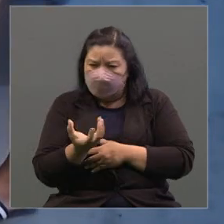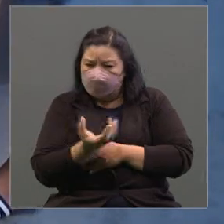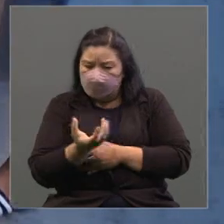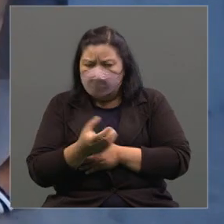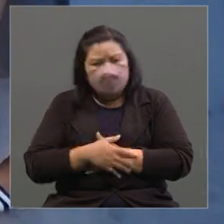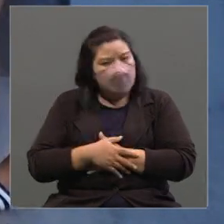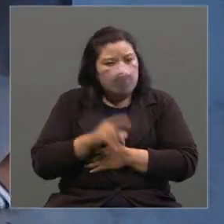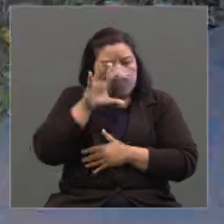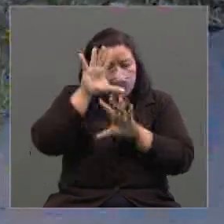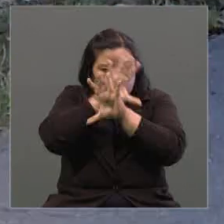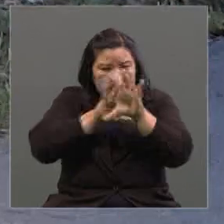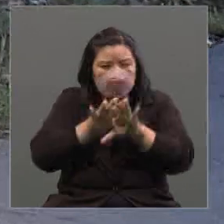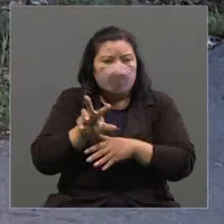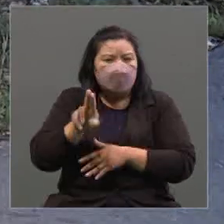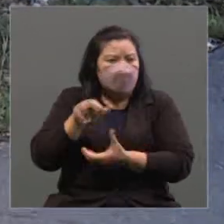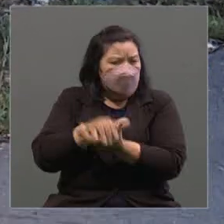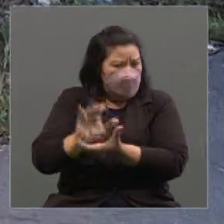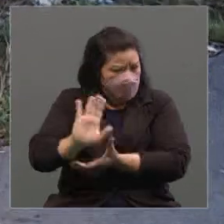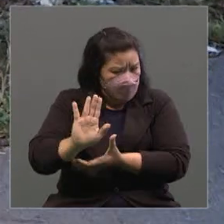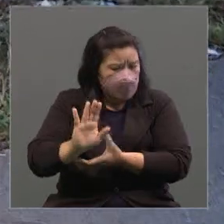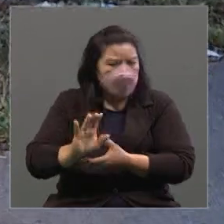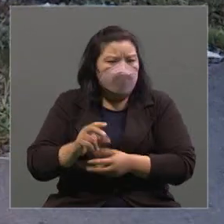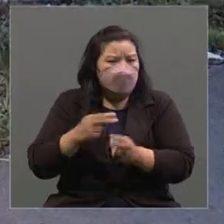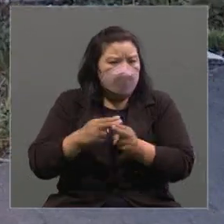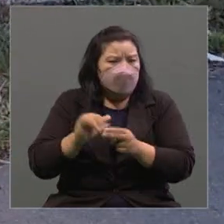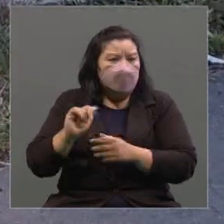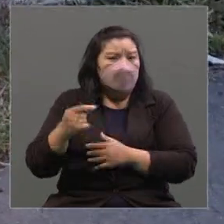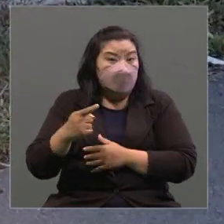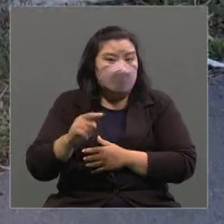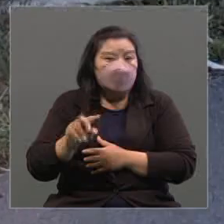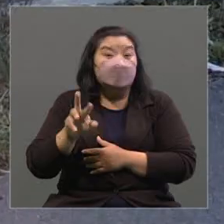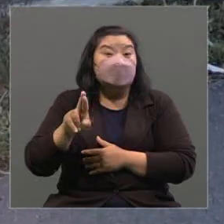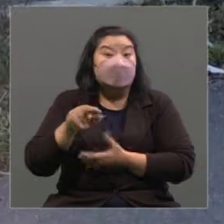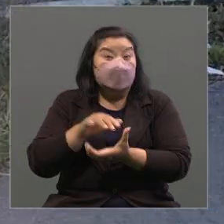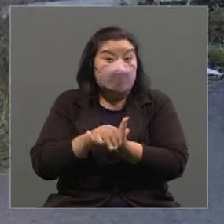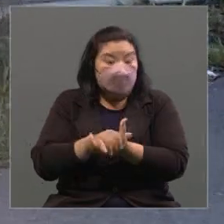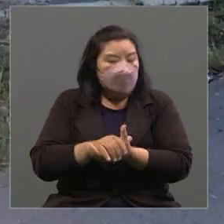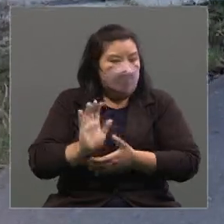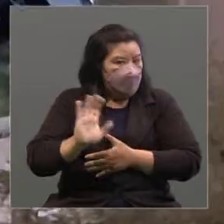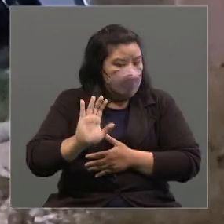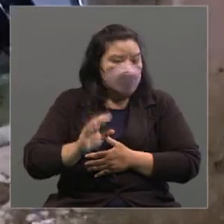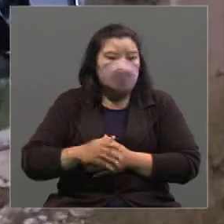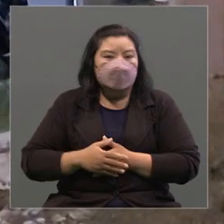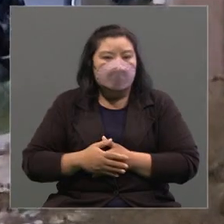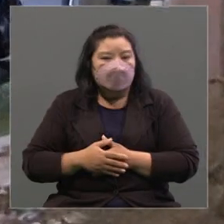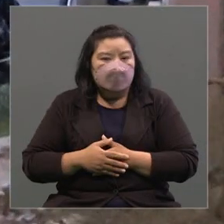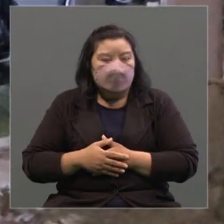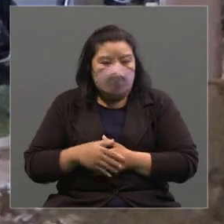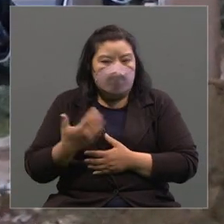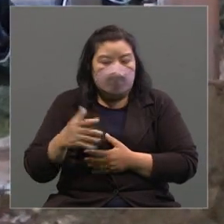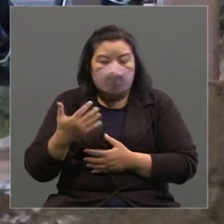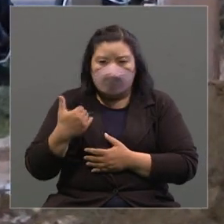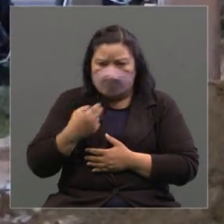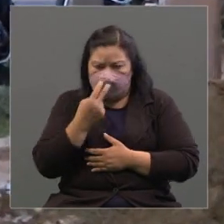แล้วไม่ใช่นายวรายุทธ์นายวรายุทธ์เนี่ยเป็นสามีของนางสาวละอองดาวที่ตอนแรกเนี่ยพี่ชายก็บอกเนี่ย2คนนี้แหละที่ทำร้ายแ